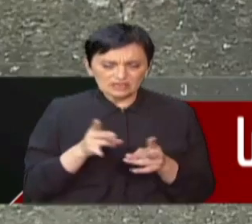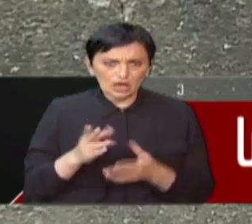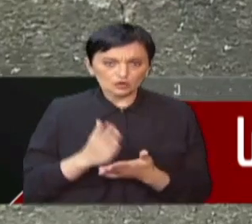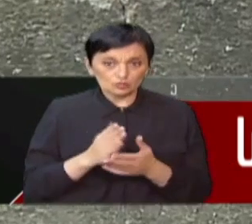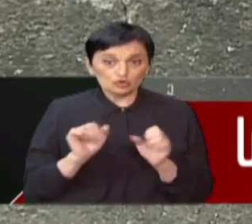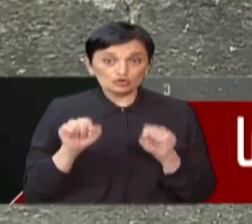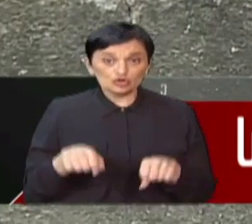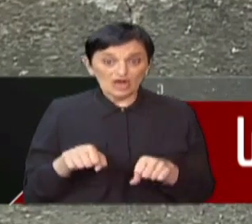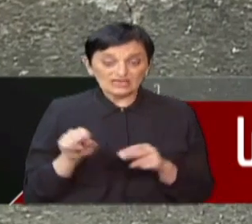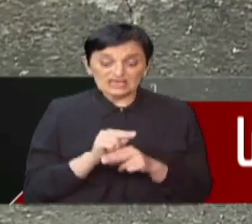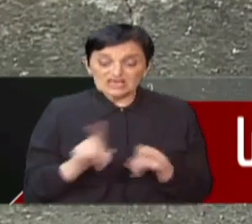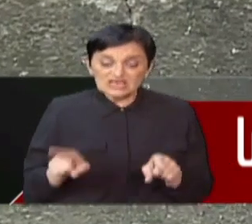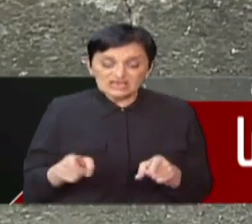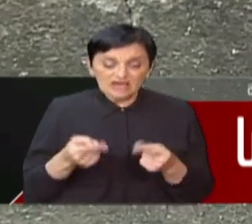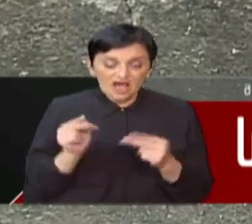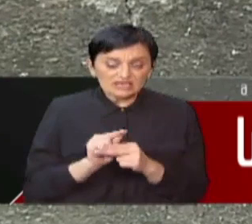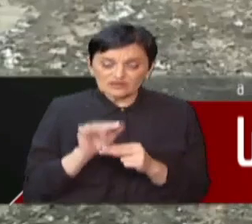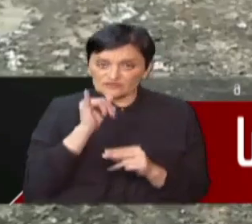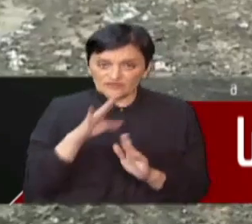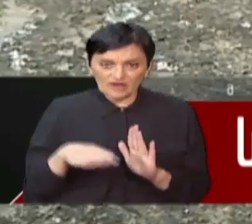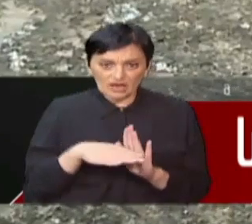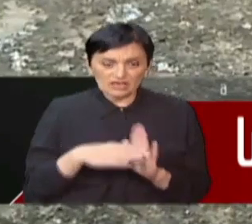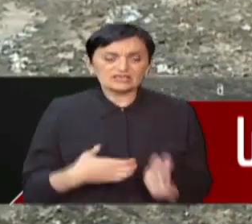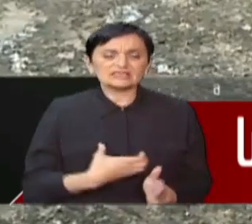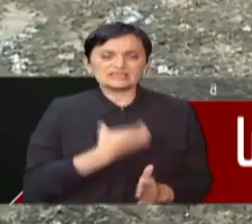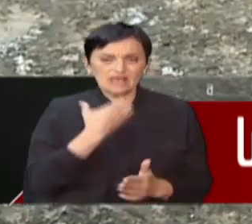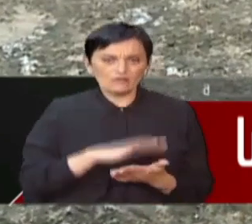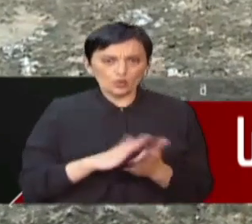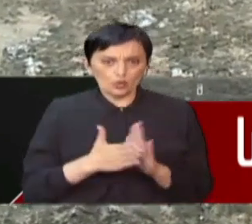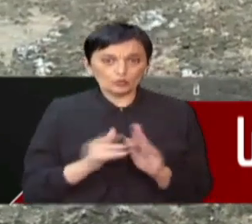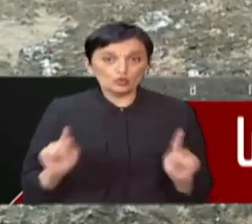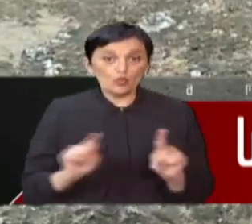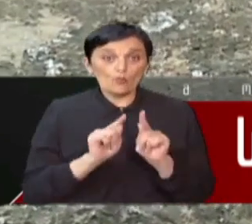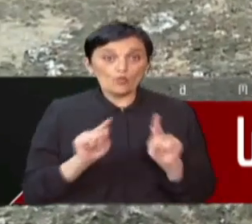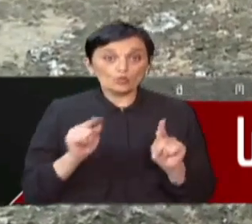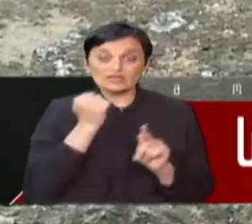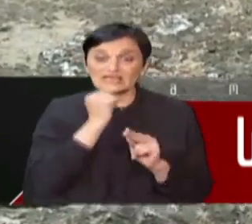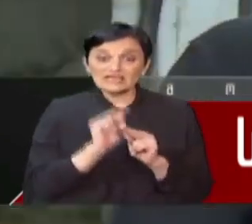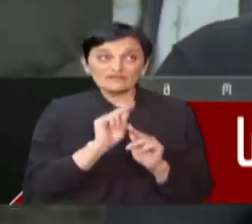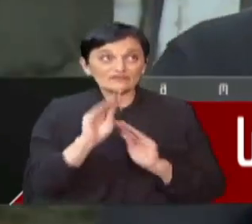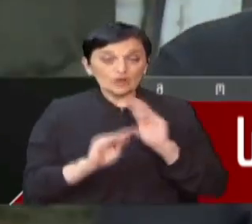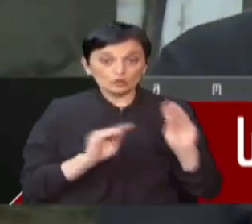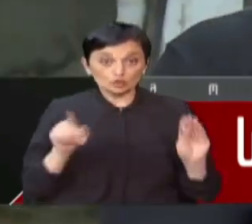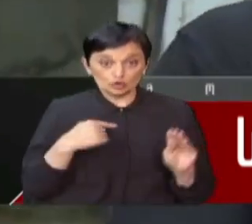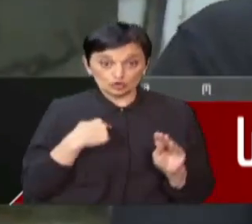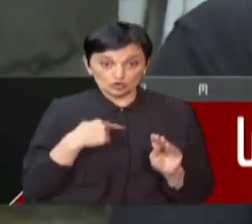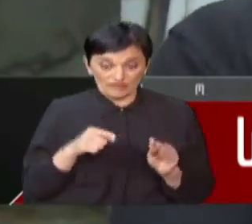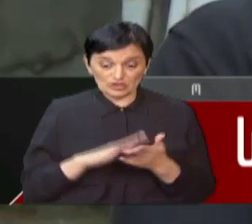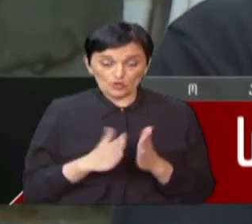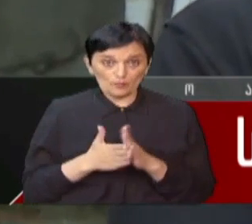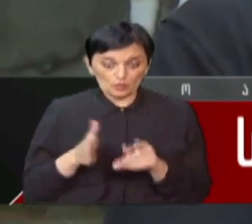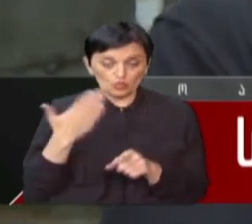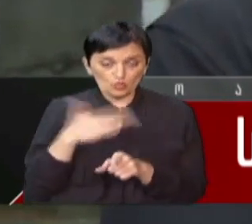რომ შესაძლოა რესტავრაციას აღარ დაექვემდებაროს. Სავალალო მდგომარეობაშია მუზეუმის ინფრასტრუქტურაც. Ჩვენ ამ პირობებს უკვე